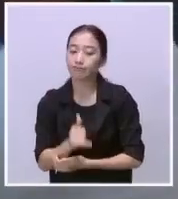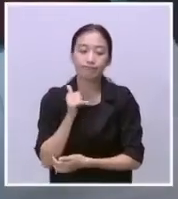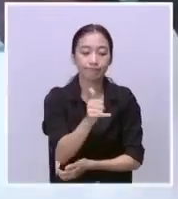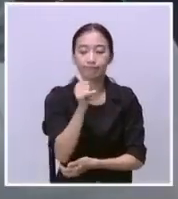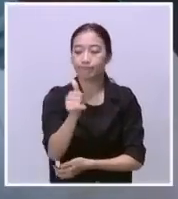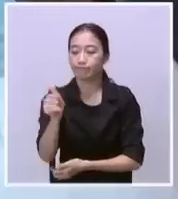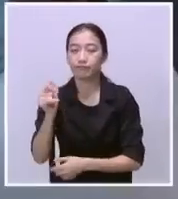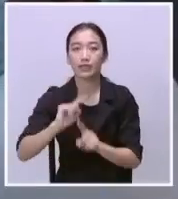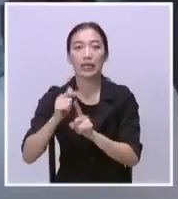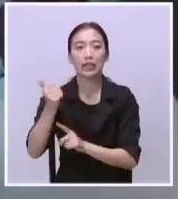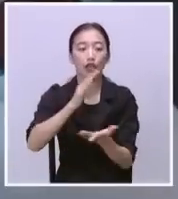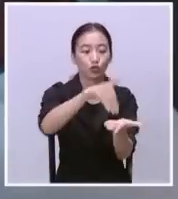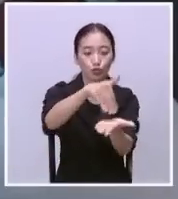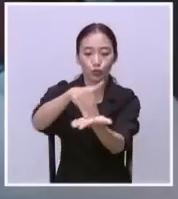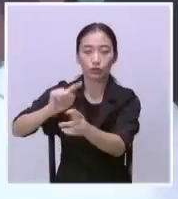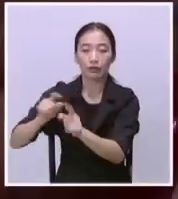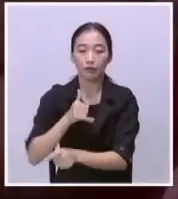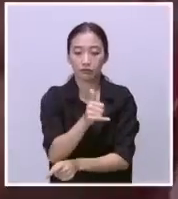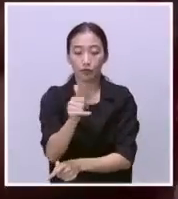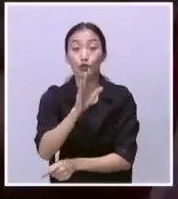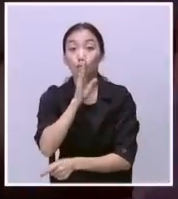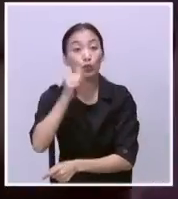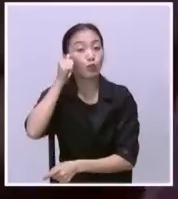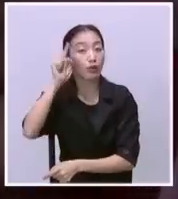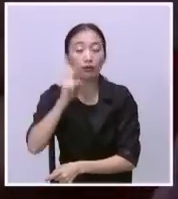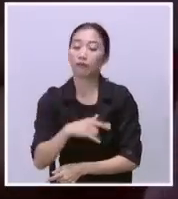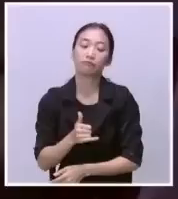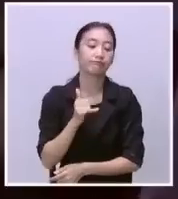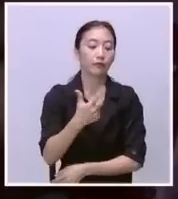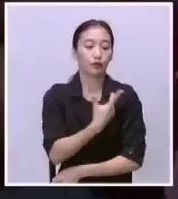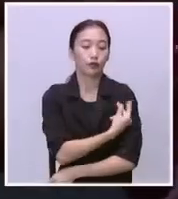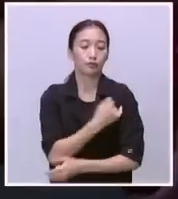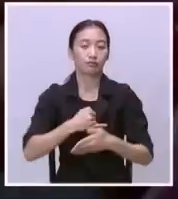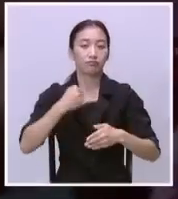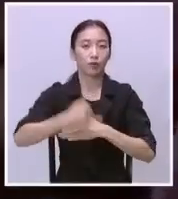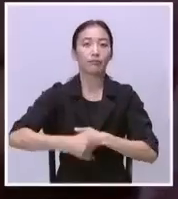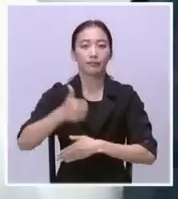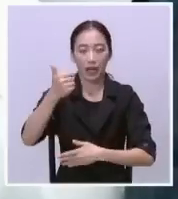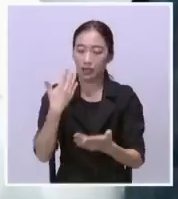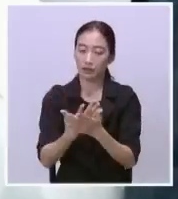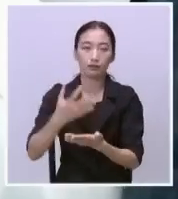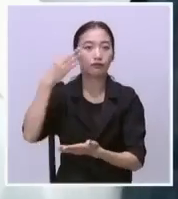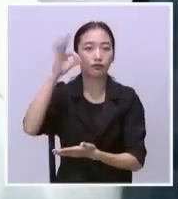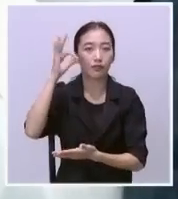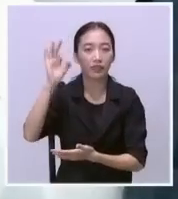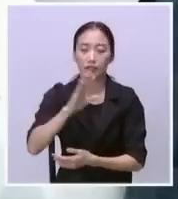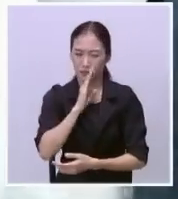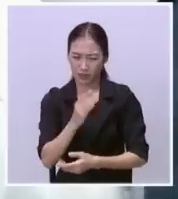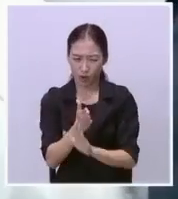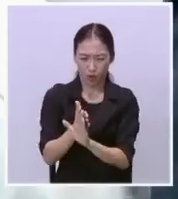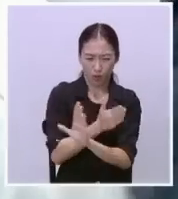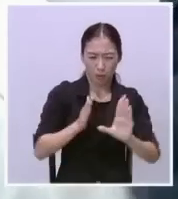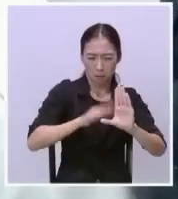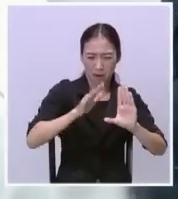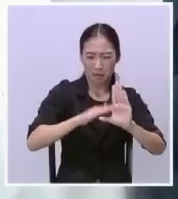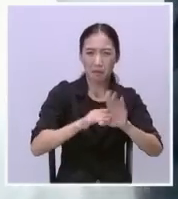นย์ดังกล่าวเข้ามาปุ๊บสามารถฉีดวัคซีนได้ภายในวันเดียวจบเลยนะคะทุกอย่างฟรีไม่มีค่าใช้จ่ายไม่ต้องลงผ่านระบบออนไลน์แล้วนะคะ